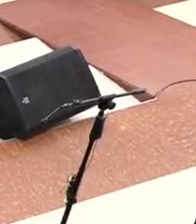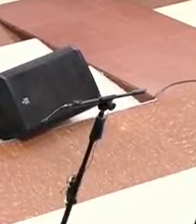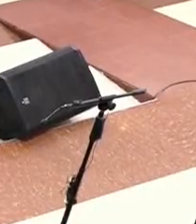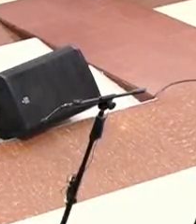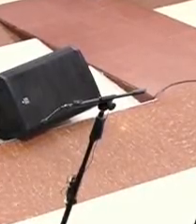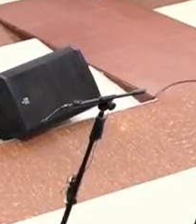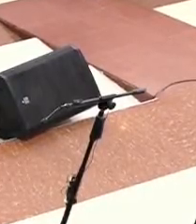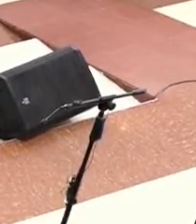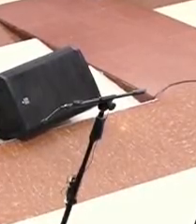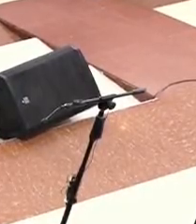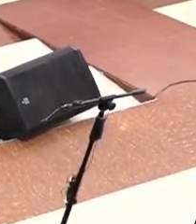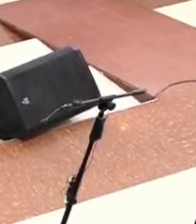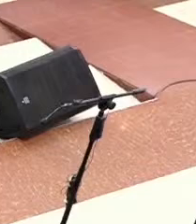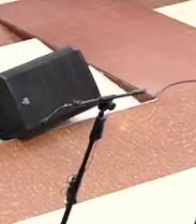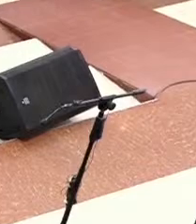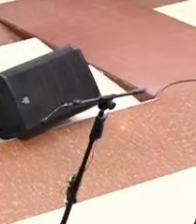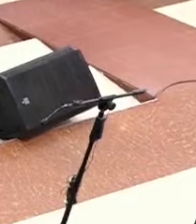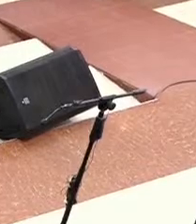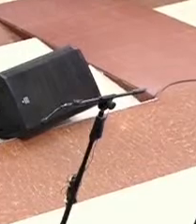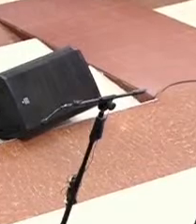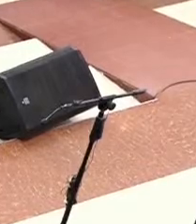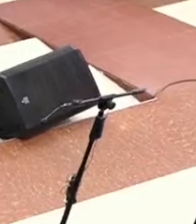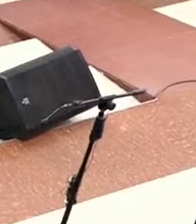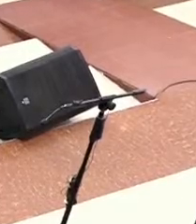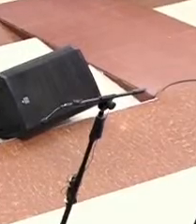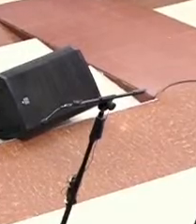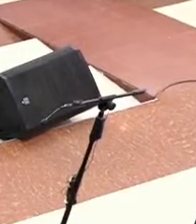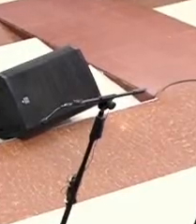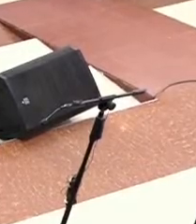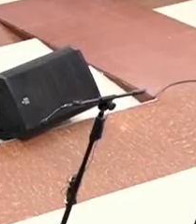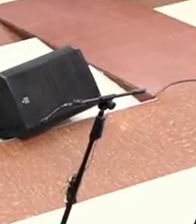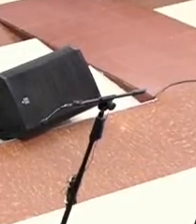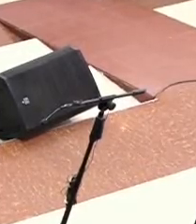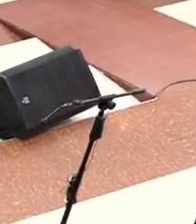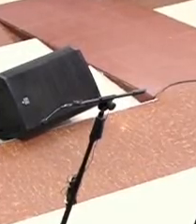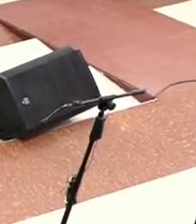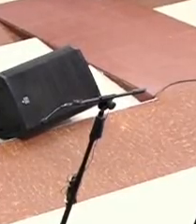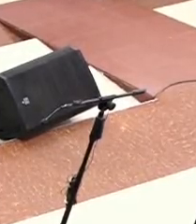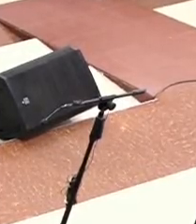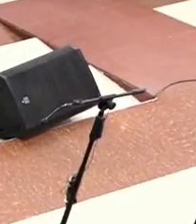wewe ukiajibu maombi yangu